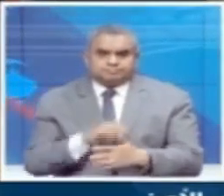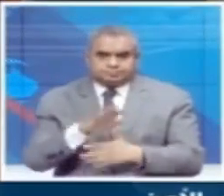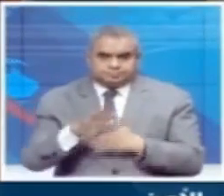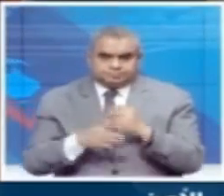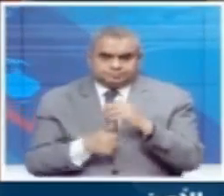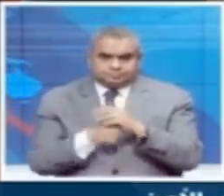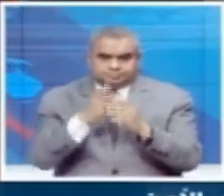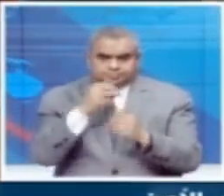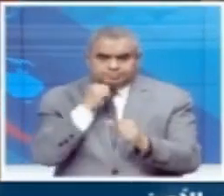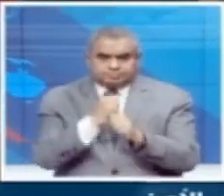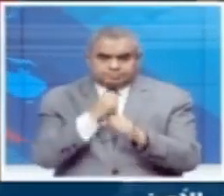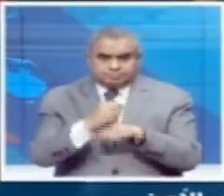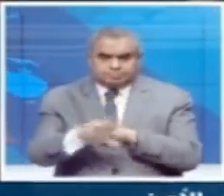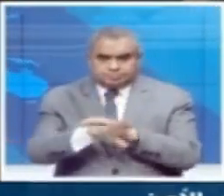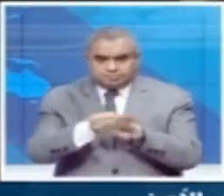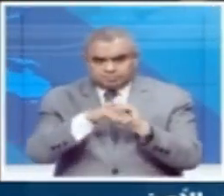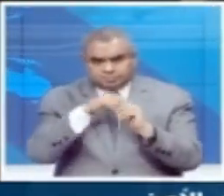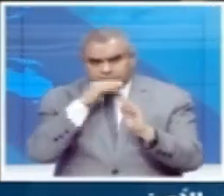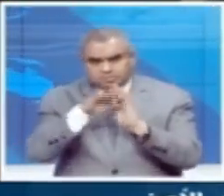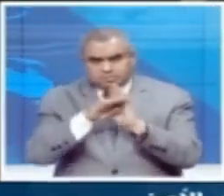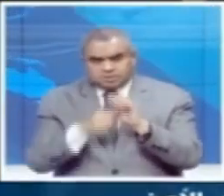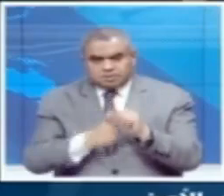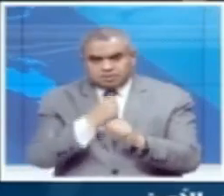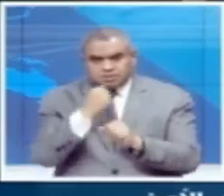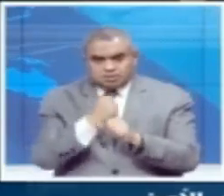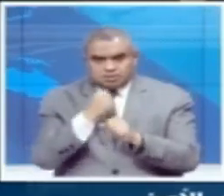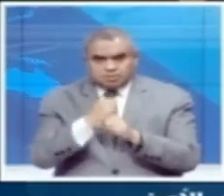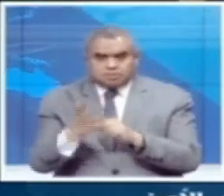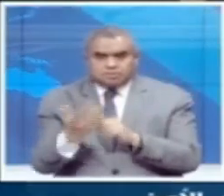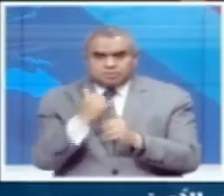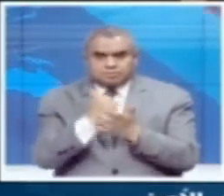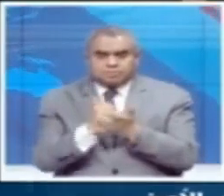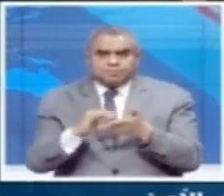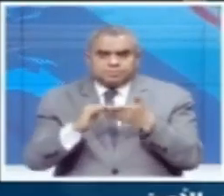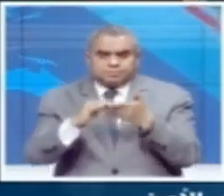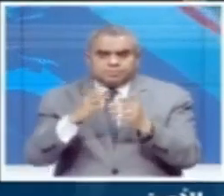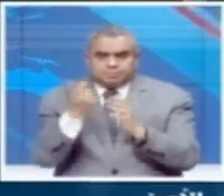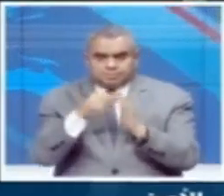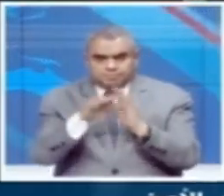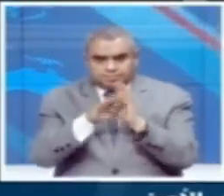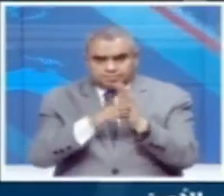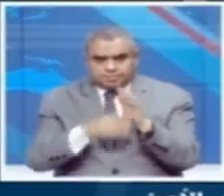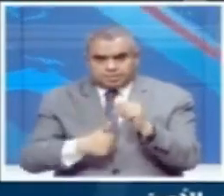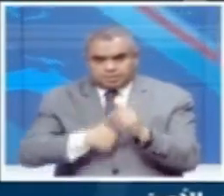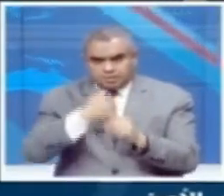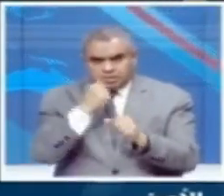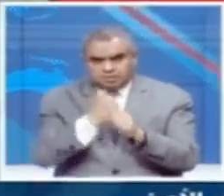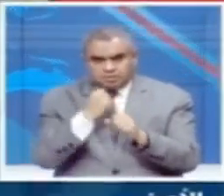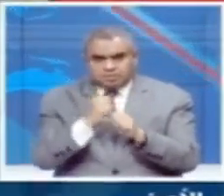السفن البحرية، لذلك من المهم أن تكون